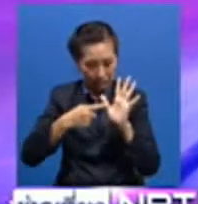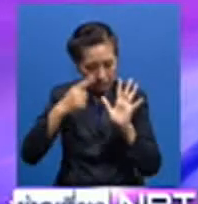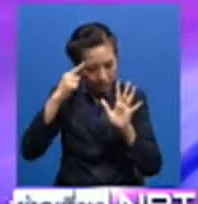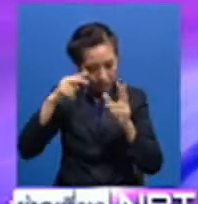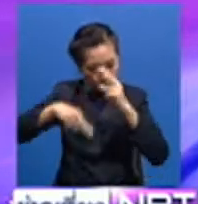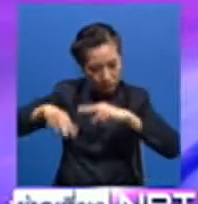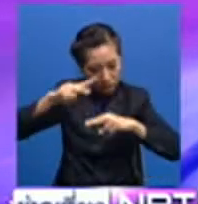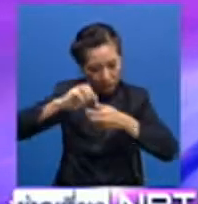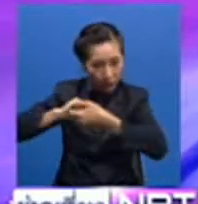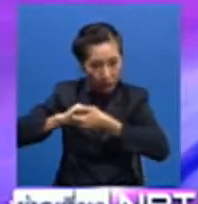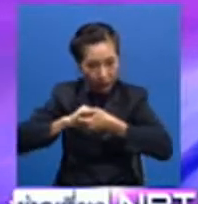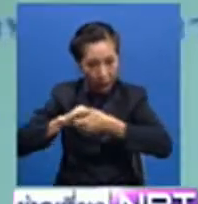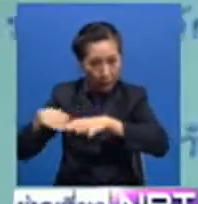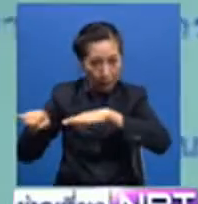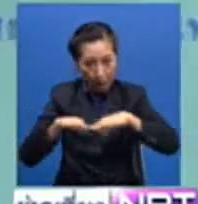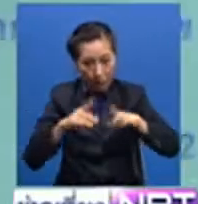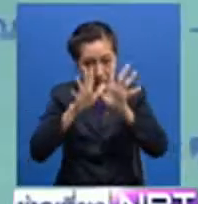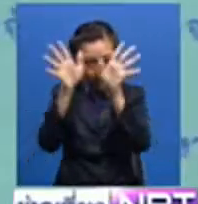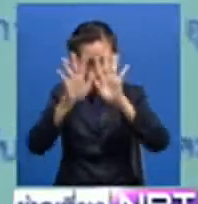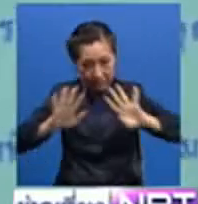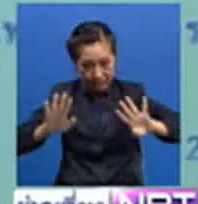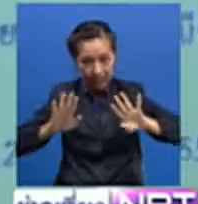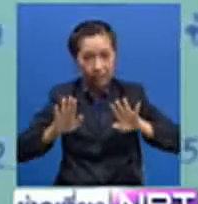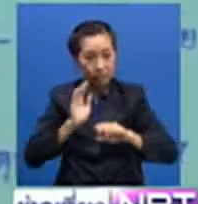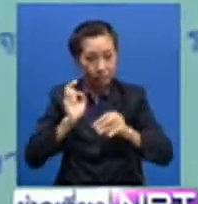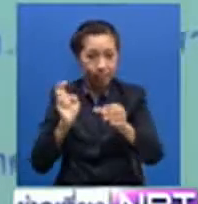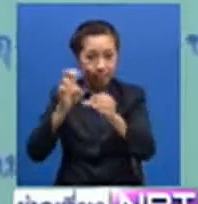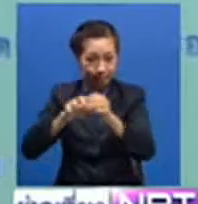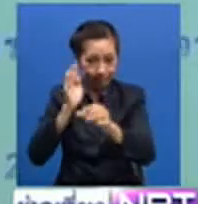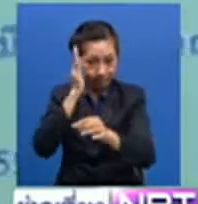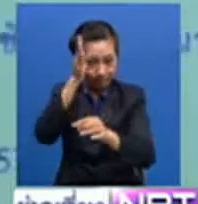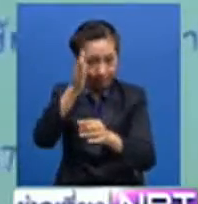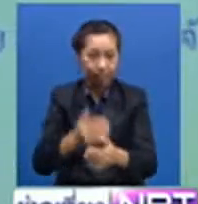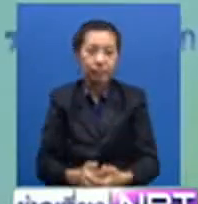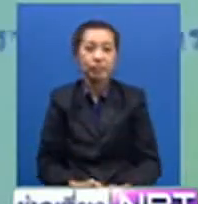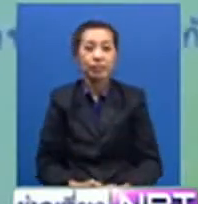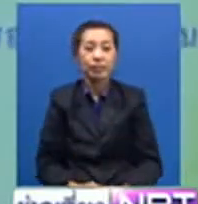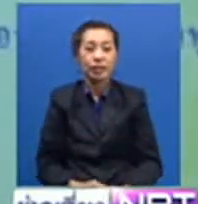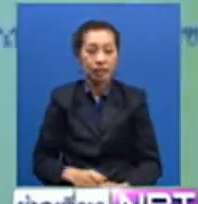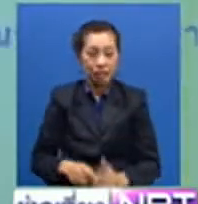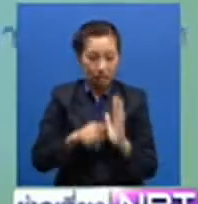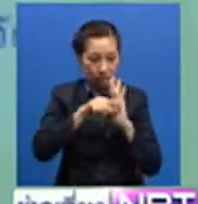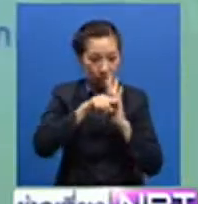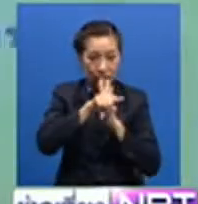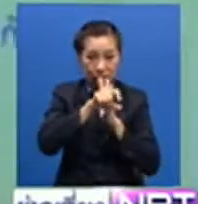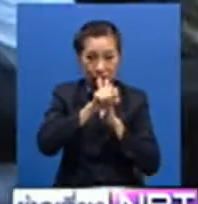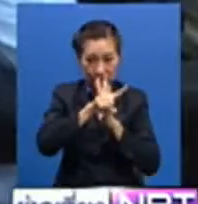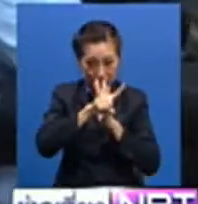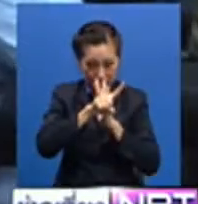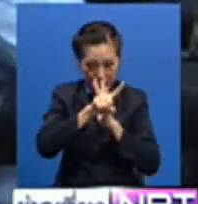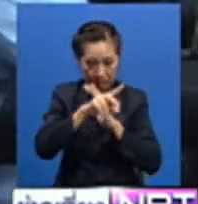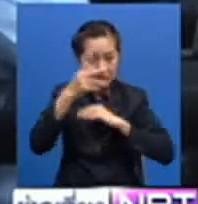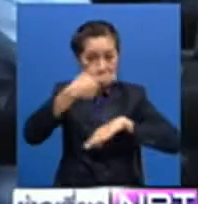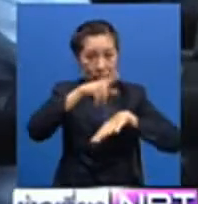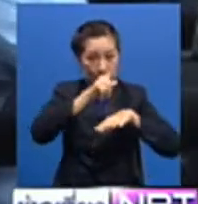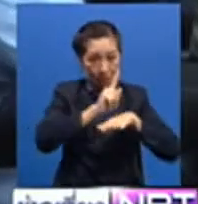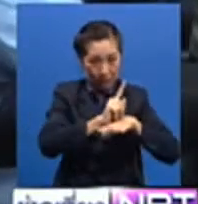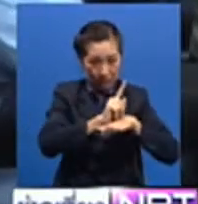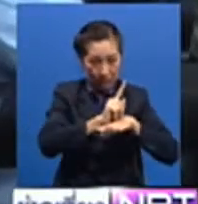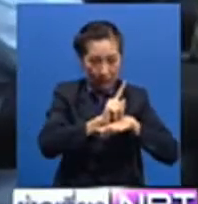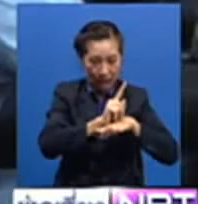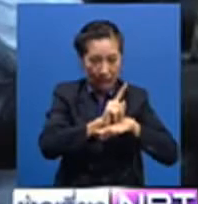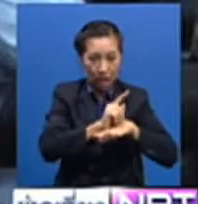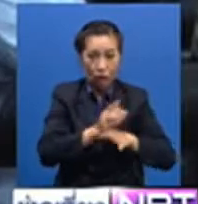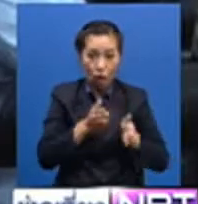อาเซียนนายประทีปกีรติเรขาผู้ว่าราชการจังหวัดศรีสะเกษประธานฝ่ายจังหวัดศรีสะเกษและ